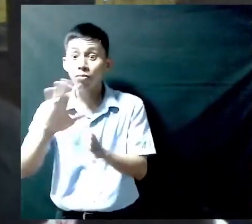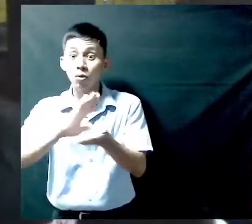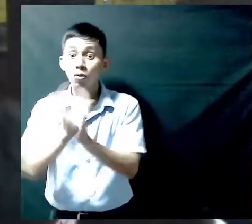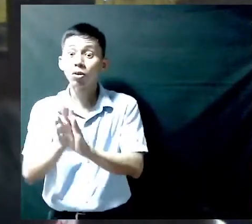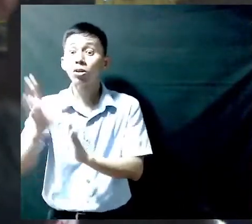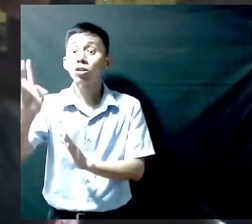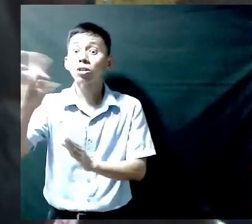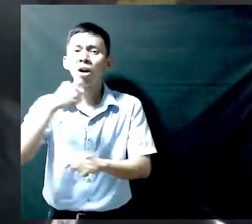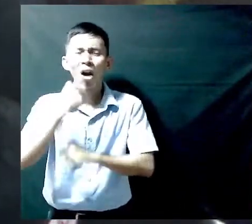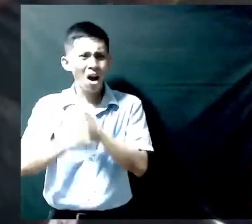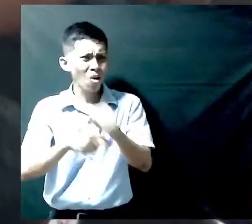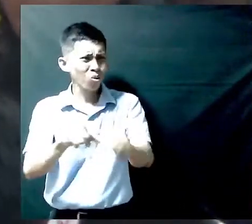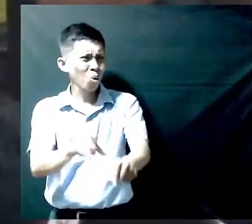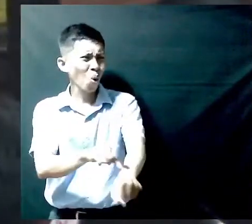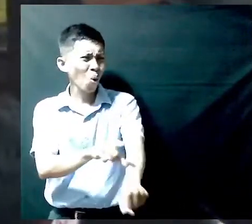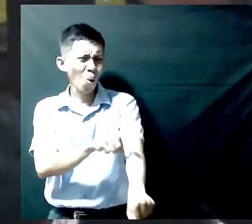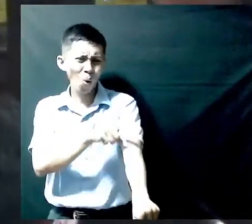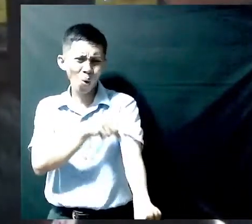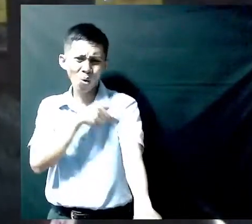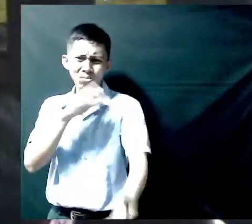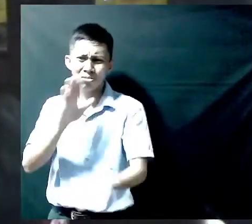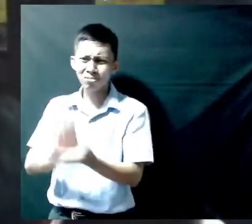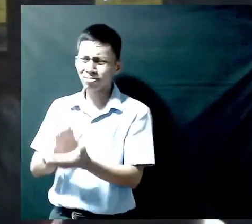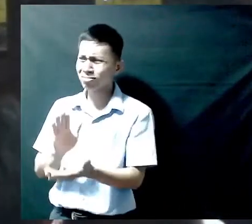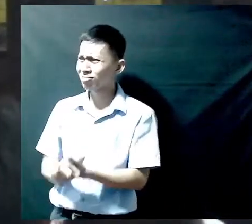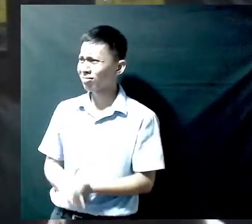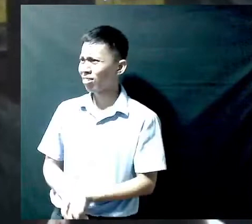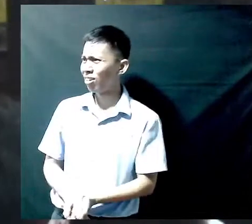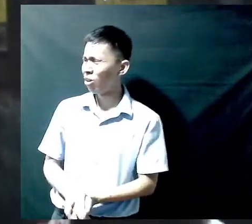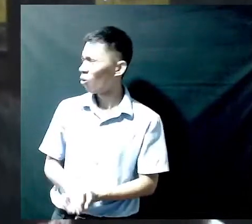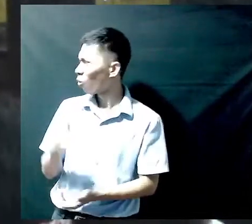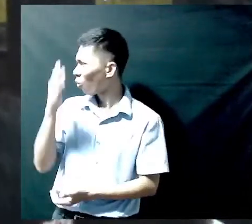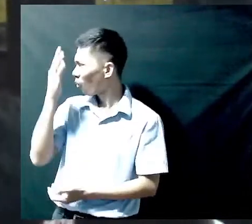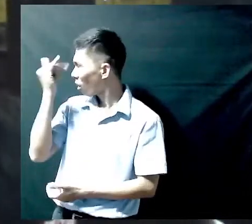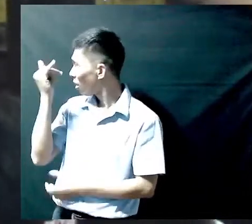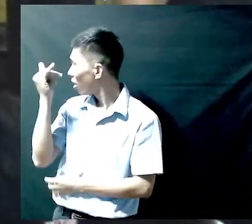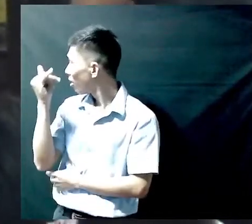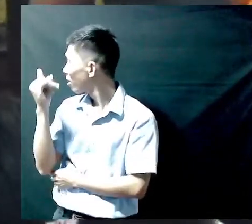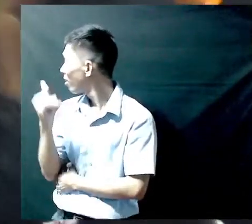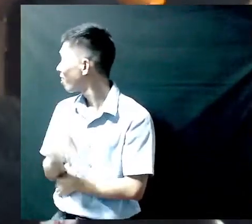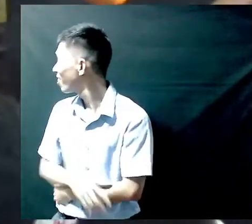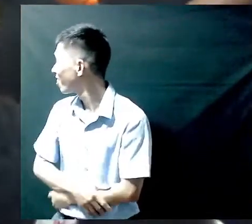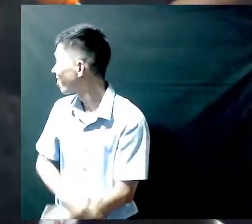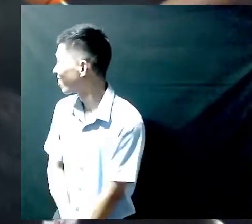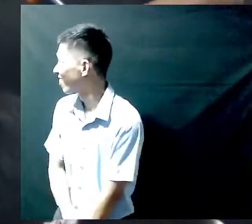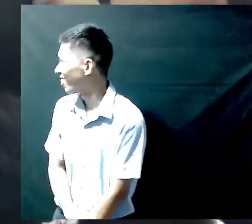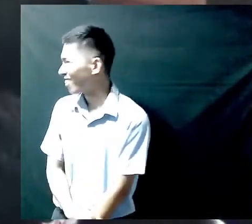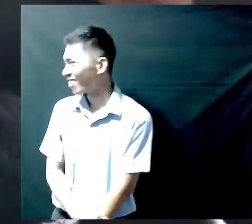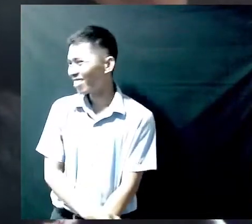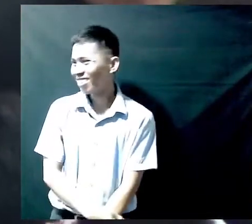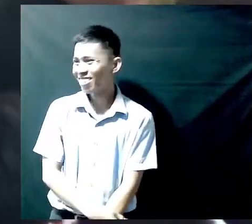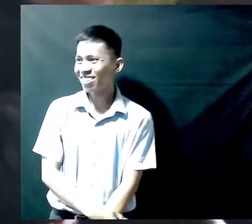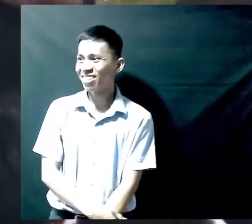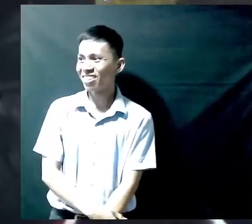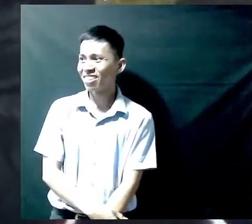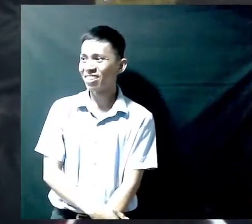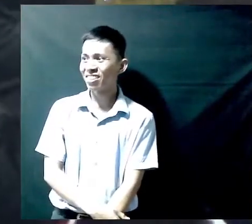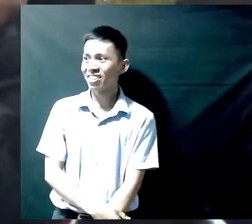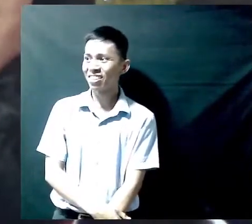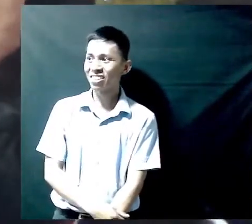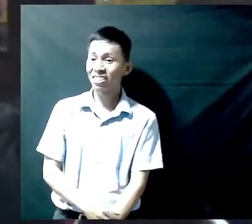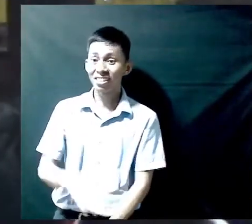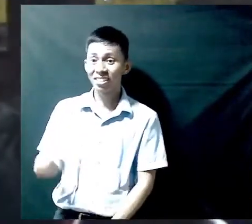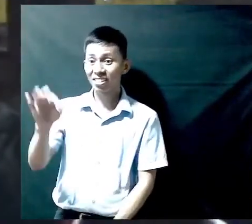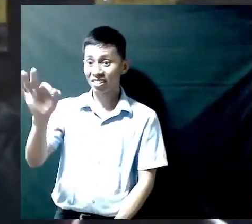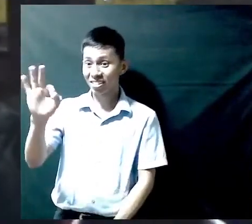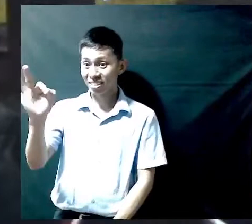Ano na yon? Sagad-sagad na yon, Pastor. Talagang binuhos ko na lahat. Compressed 7 years. Finally,